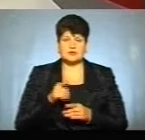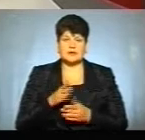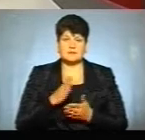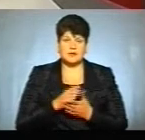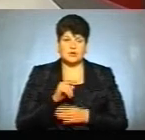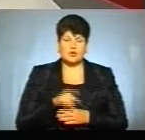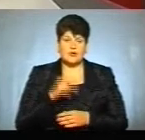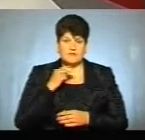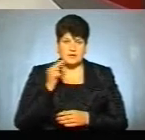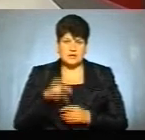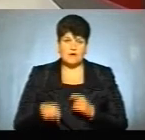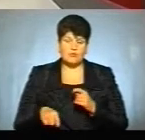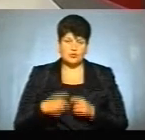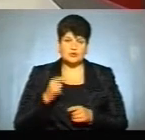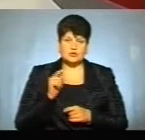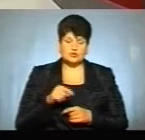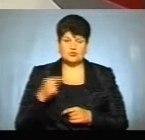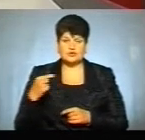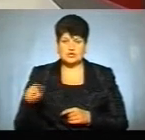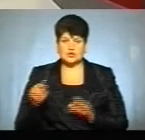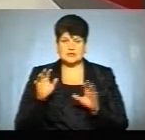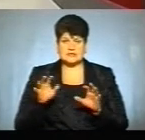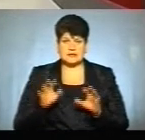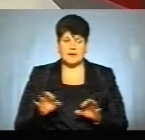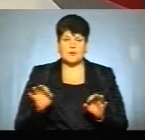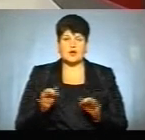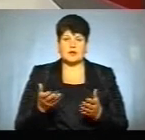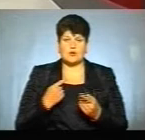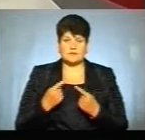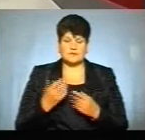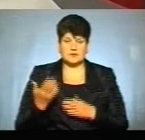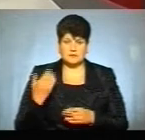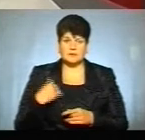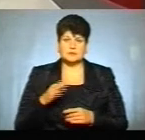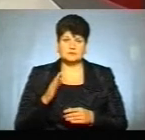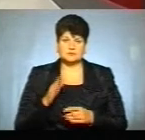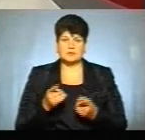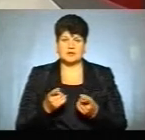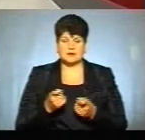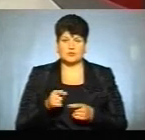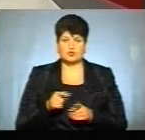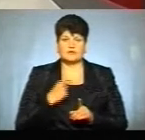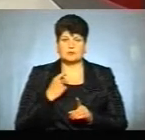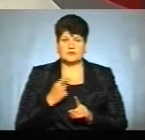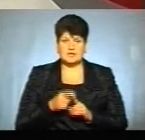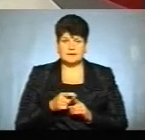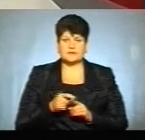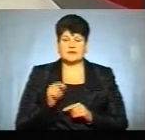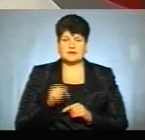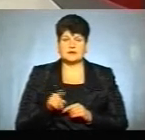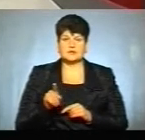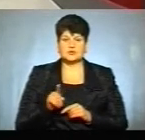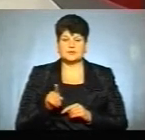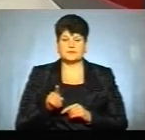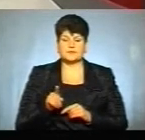в порушенні того чи іншого законодавства, про яке я говорив раніше, ми його притягуємо до відповідальності. І через те, ну,